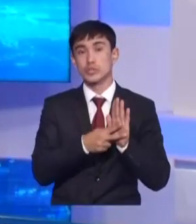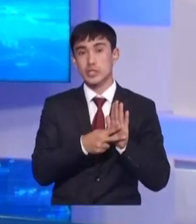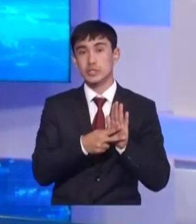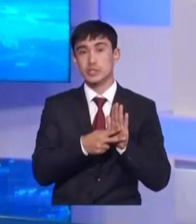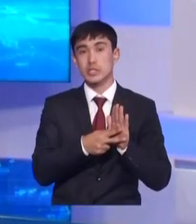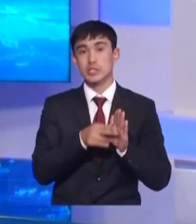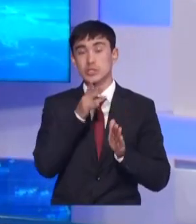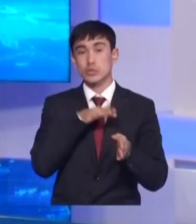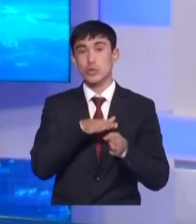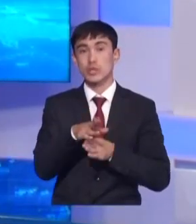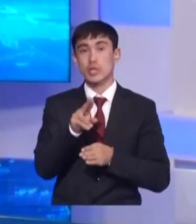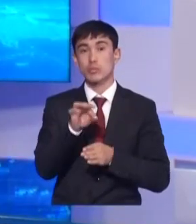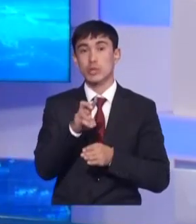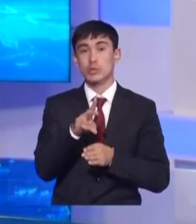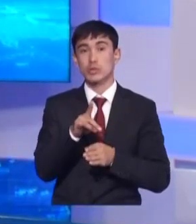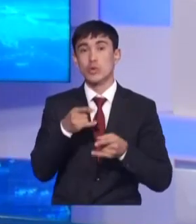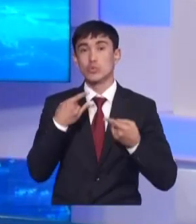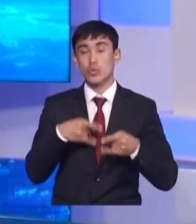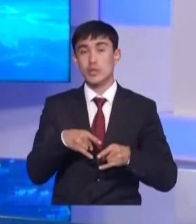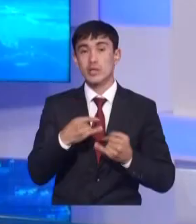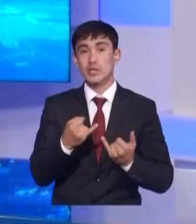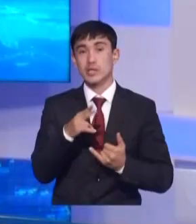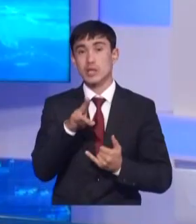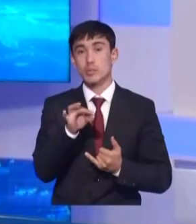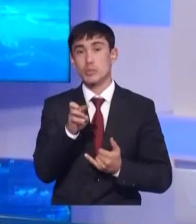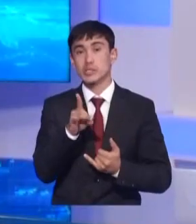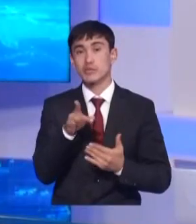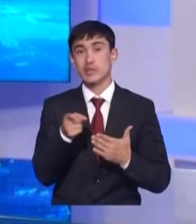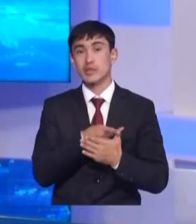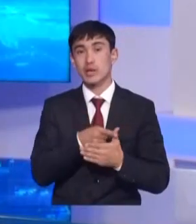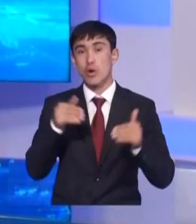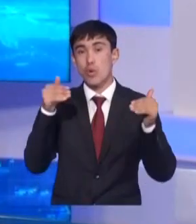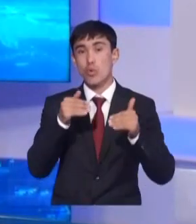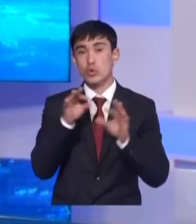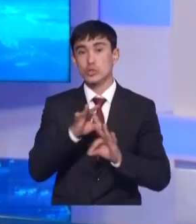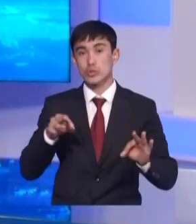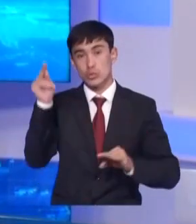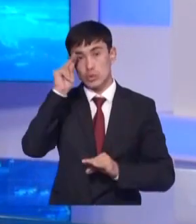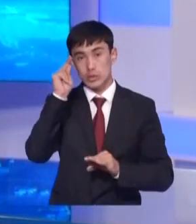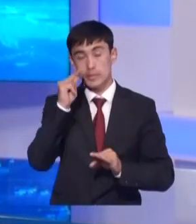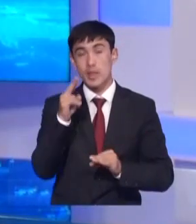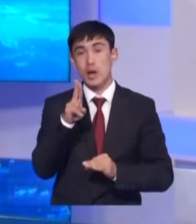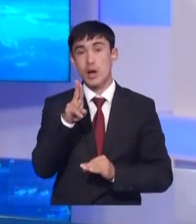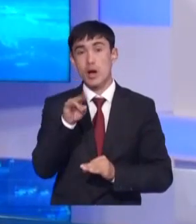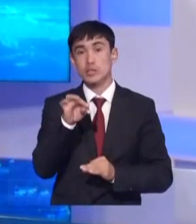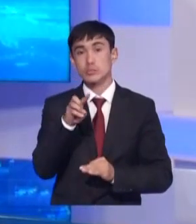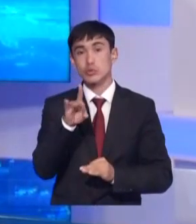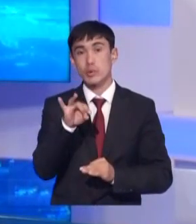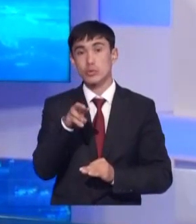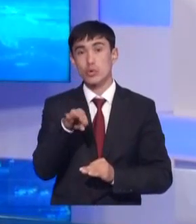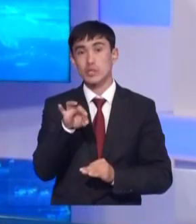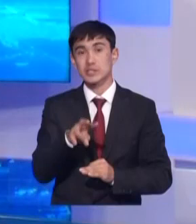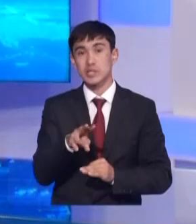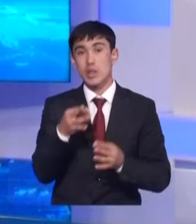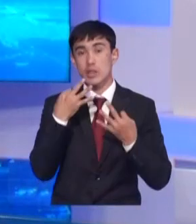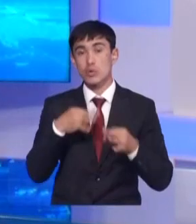Кербұлақ ауданы Қоғалы ауылының тумасы. Қазір ол Қанабек Байсейітов атындағы Саз колледжінде білім алып жатыр. Қасым Жомарт тоқтасын